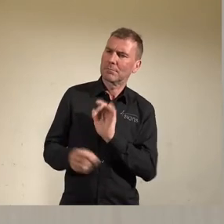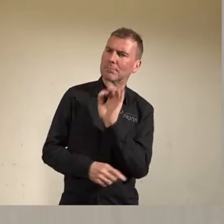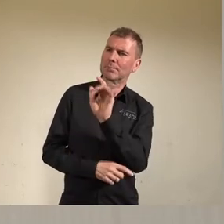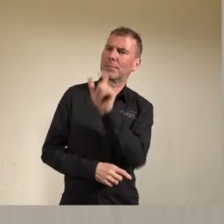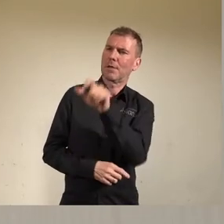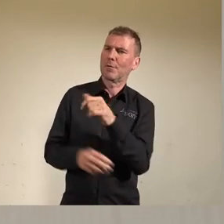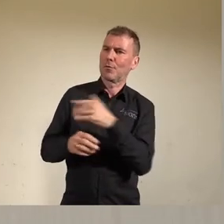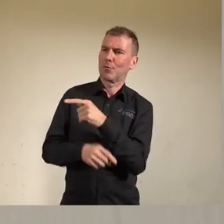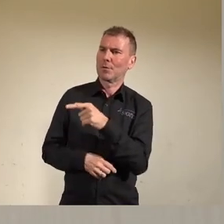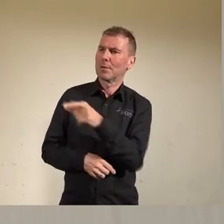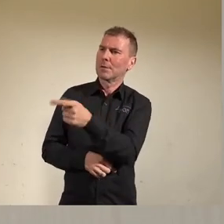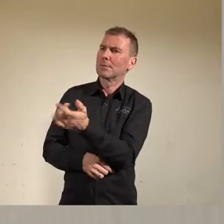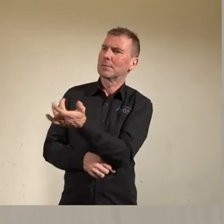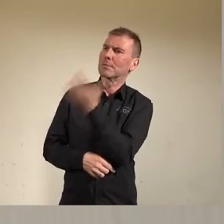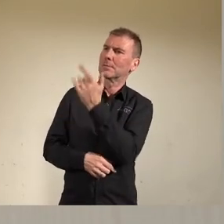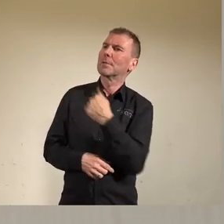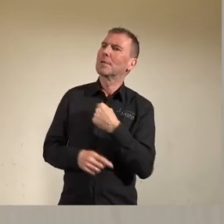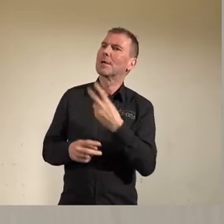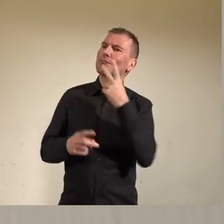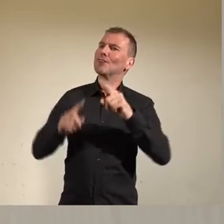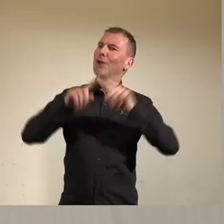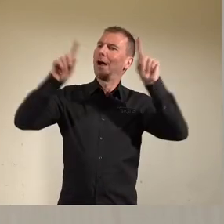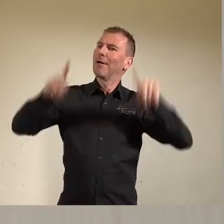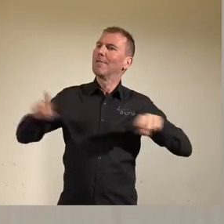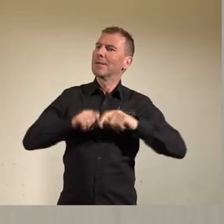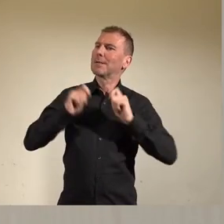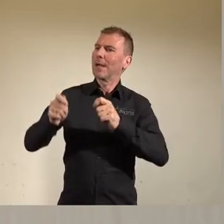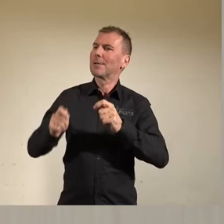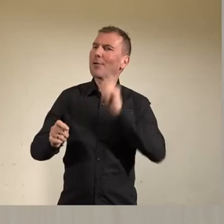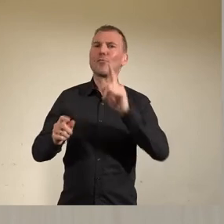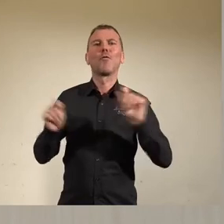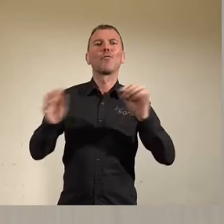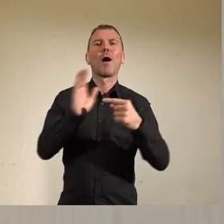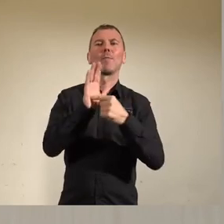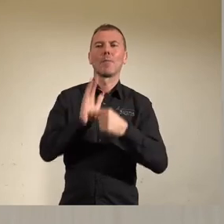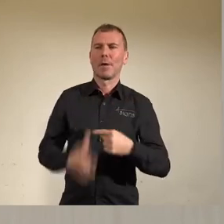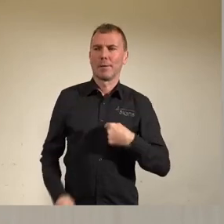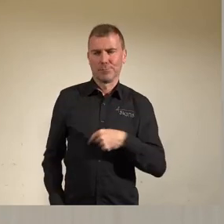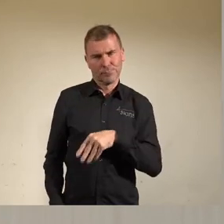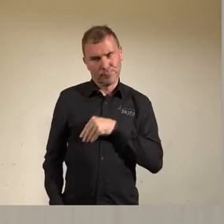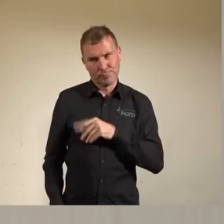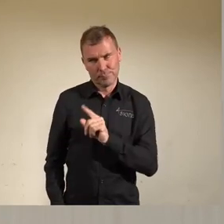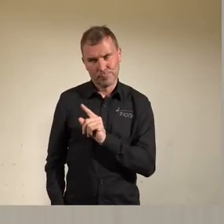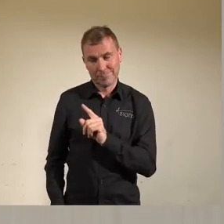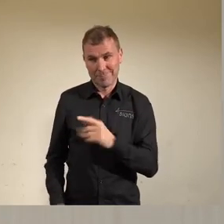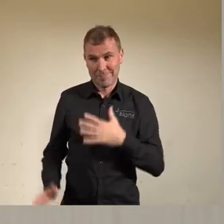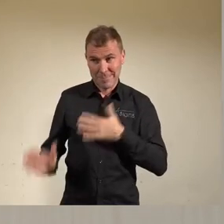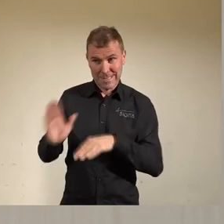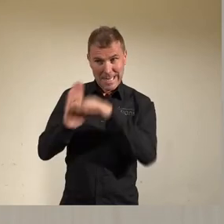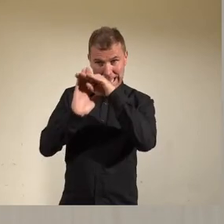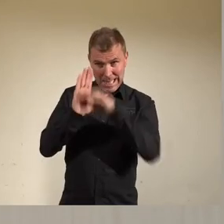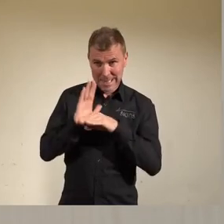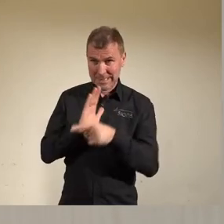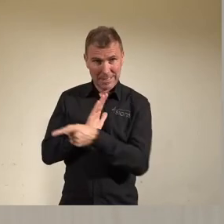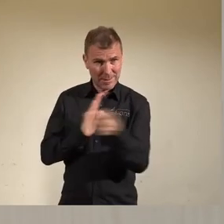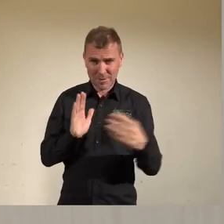mir Schaufensterantrag vorwirft, dann fühle ich mich leicht auf den Schlips getreten. Die Liste, die jetzt vorgetragen